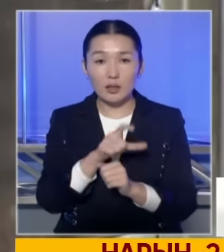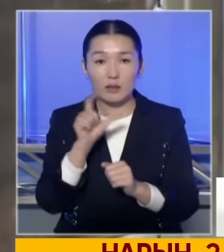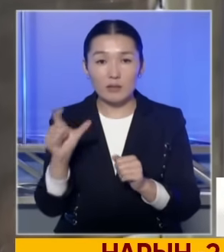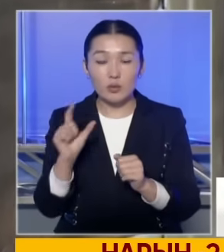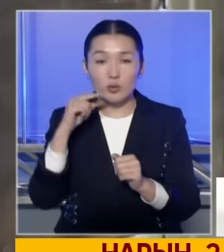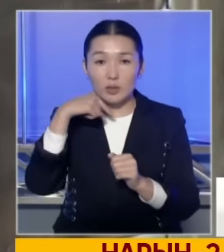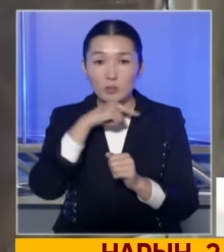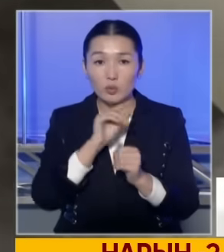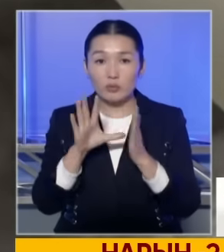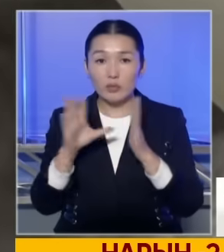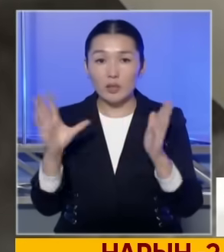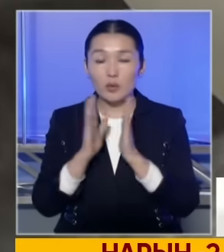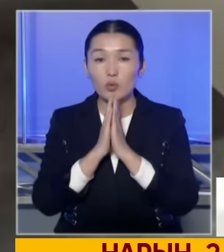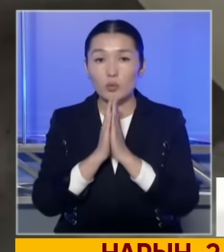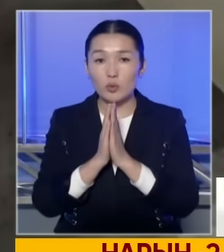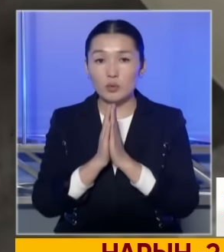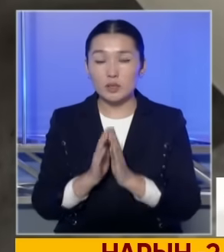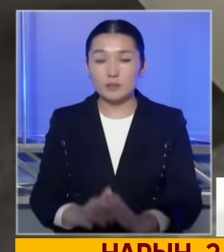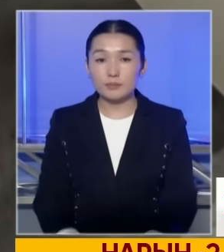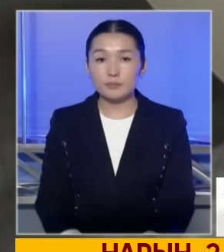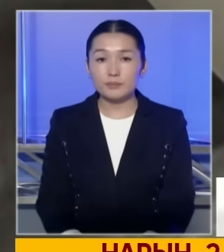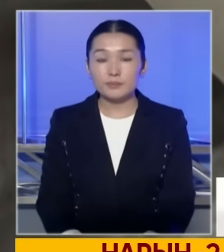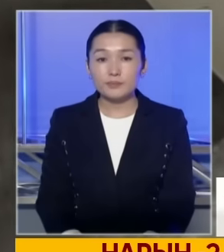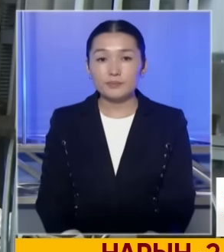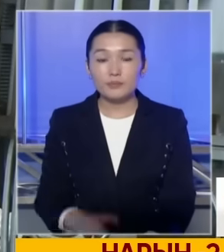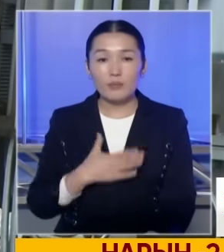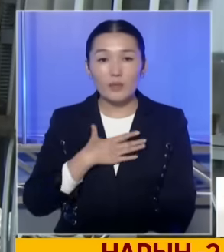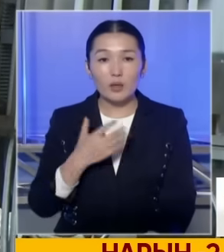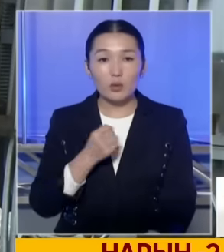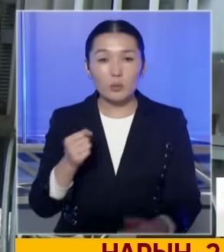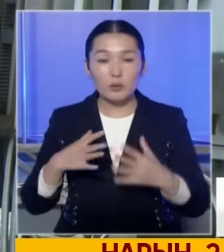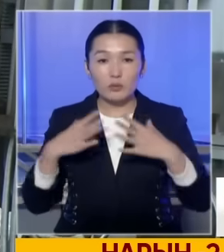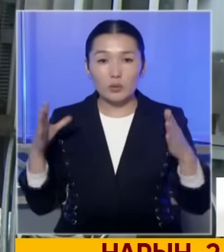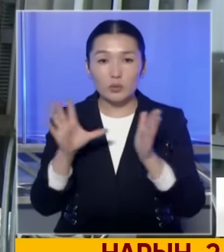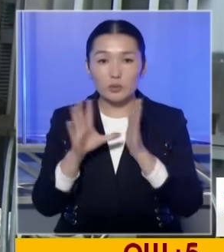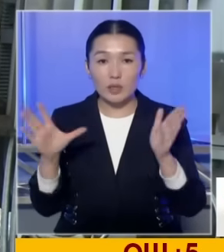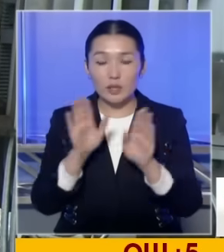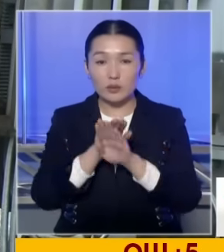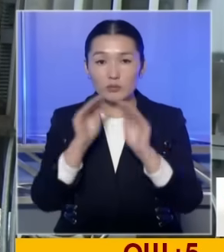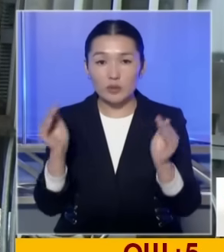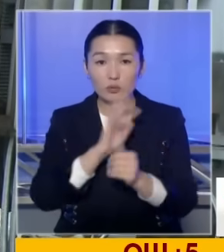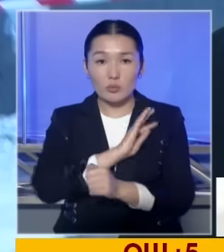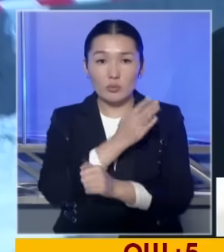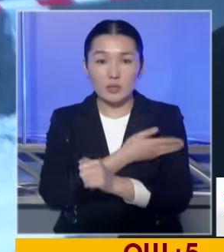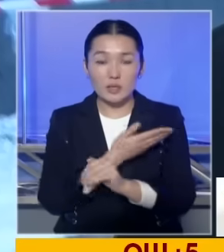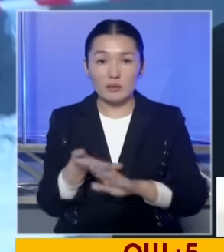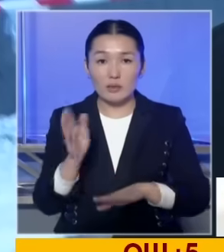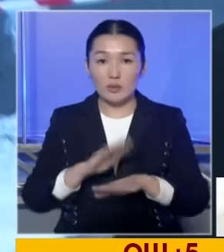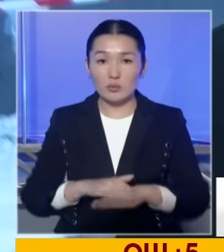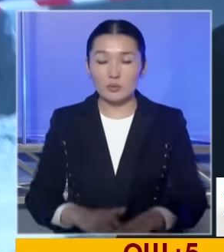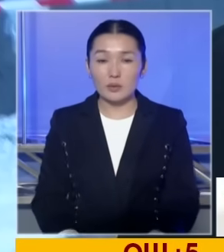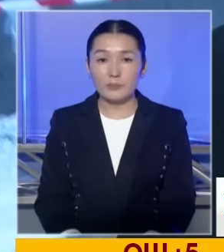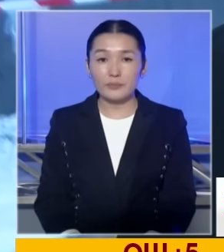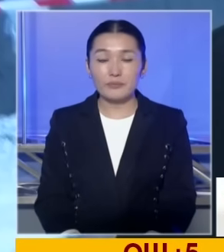электр энергиясын үнөмдөп сарамжалдуу пайдаланууга чакырат. Кубаттуулук өскөндүктөн электр жабдууларына күч келүүдө. Кечки жана эртең